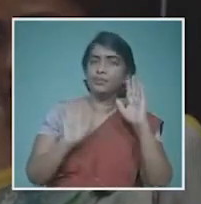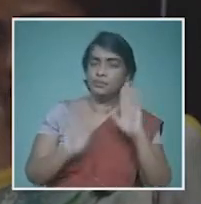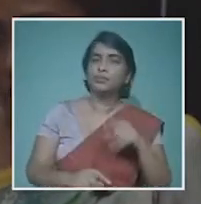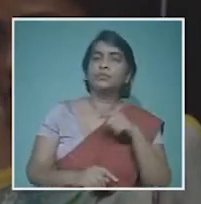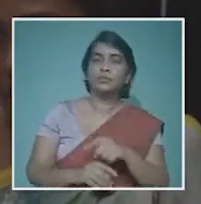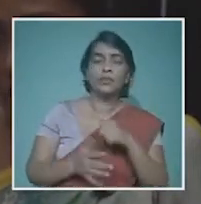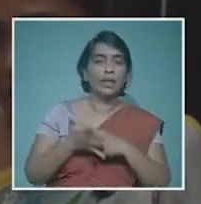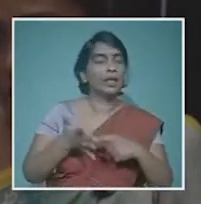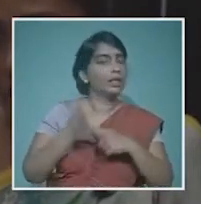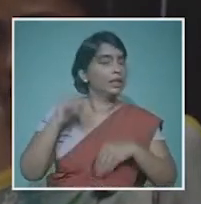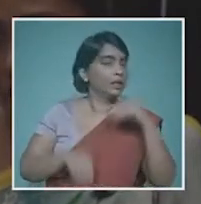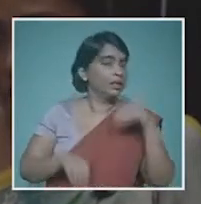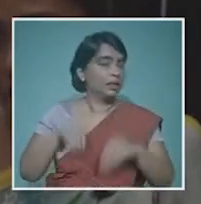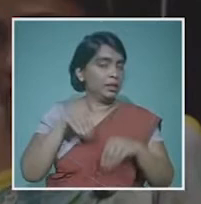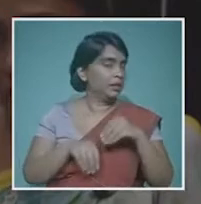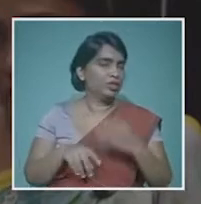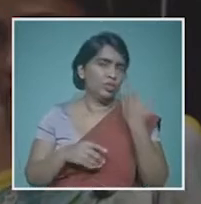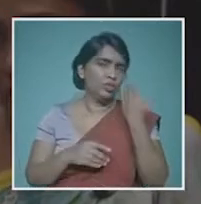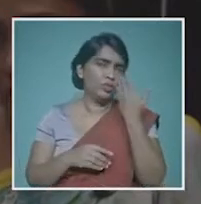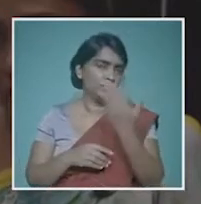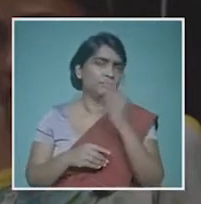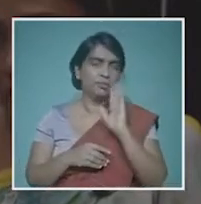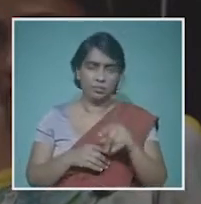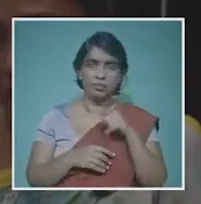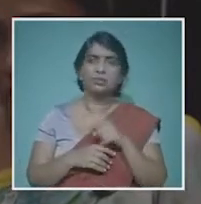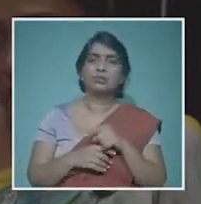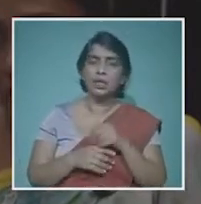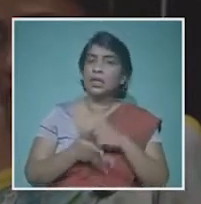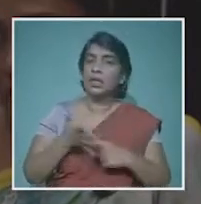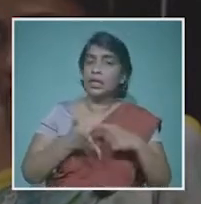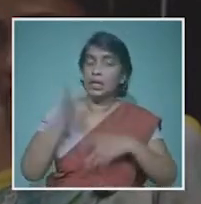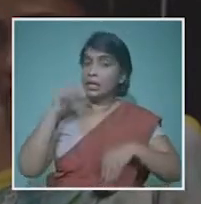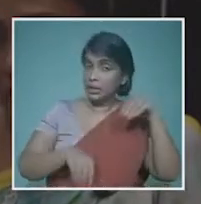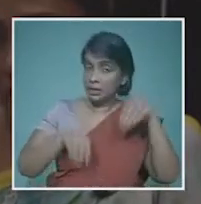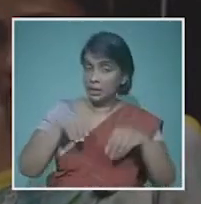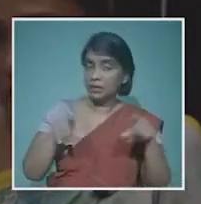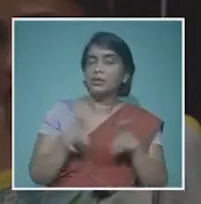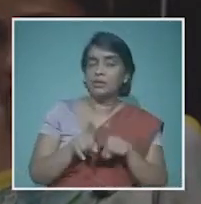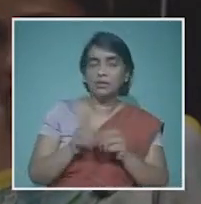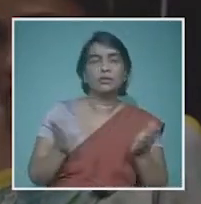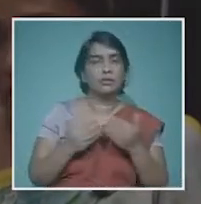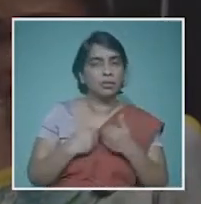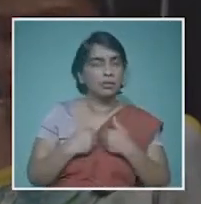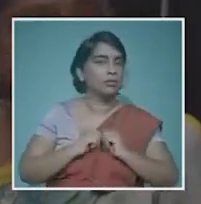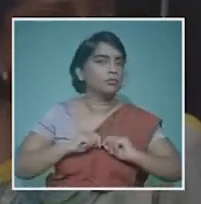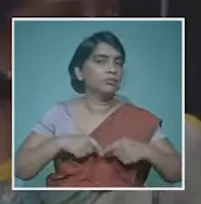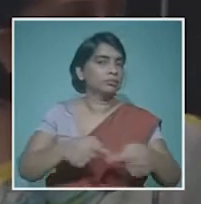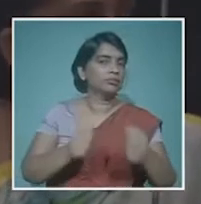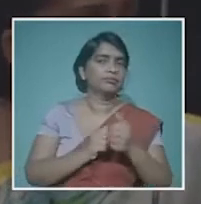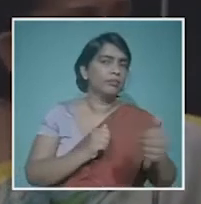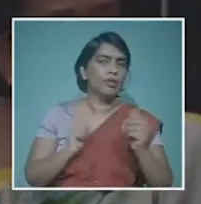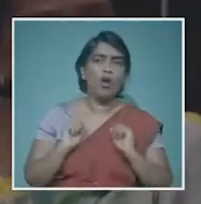අපි දේශපාලන පැත්තෙන් බලන්න තියෙනවා, දේශපාලන වශයෙන් අපි යන ගමන කොහෙද යන්නේ